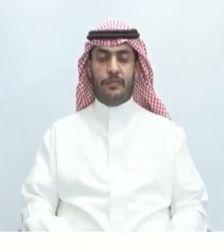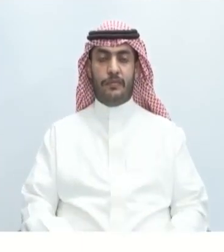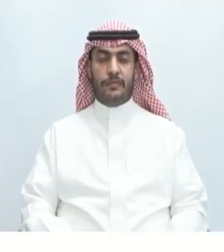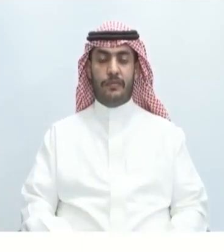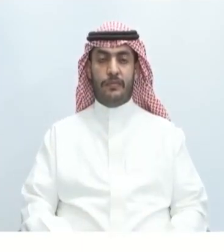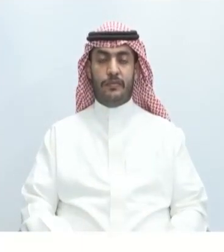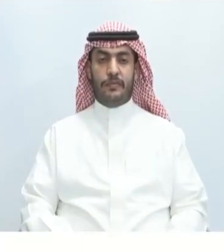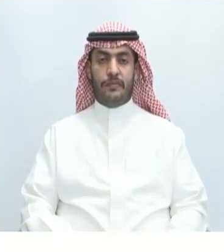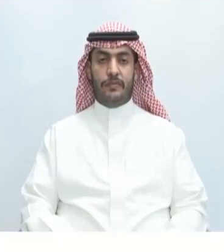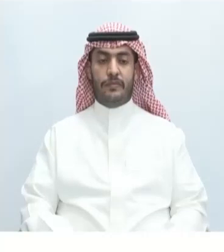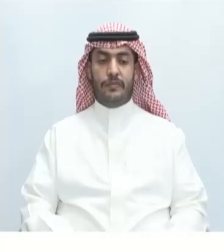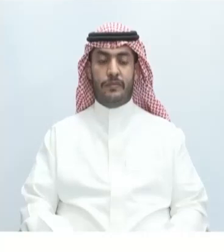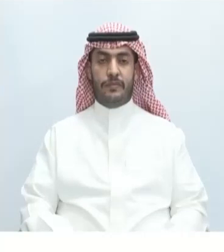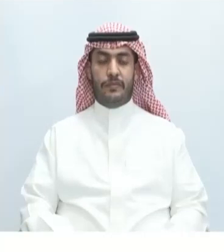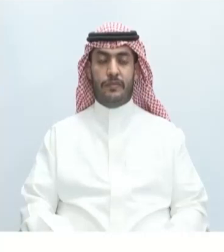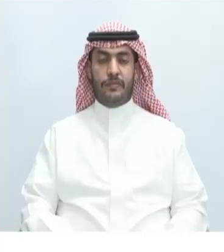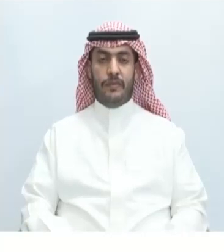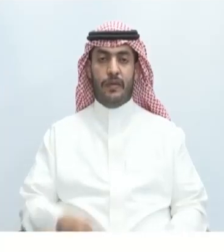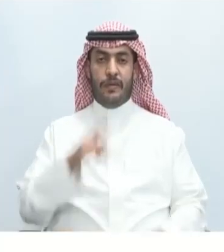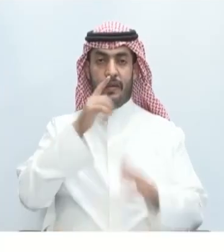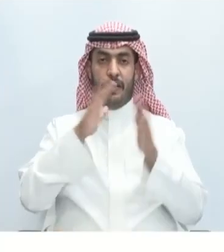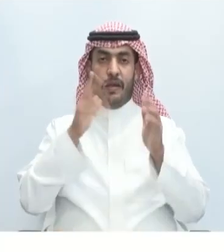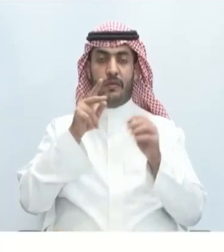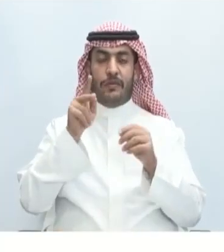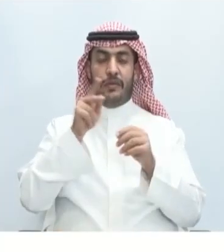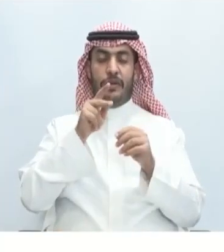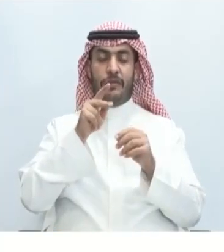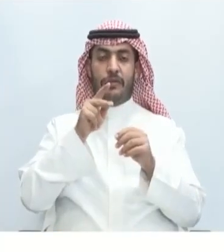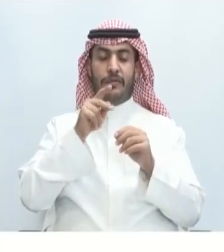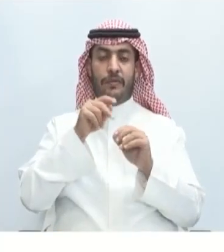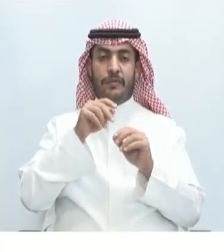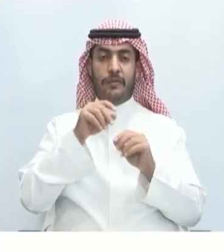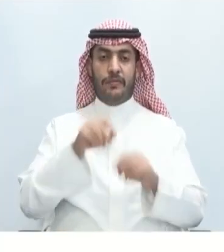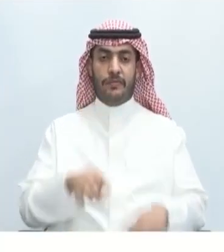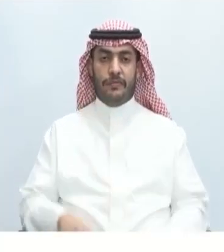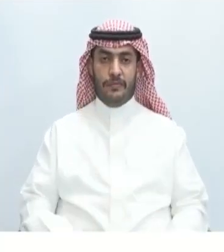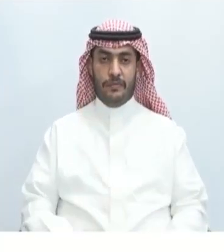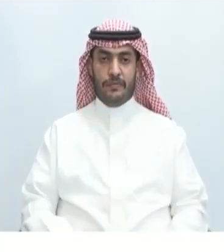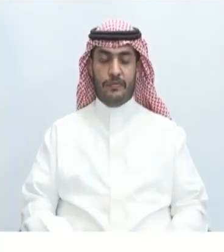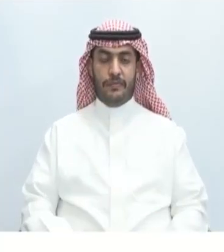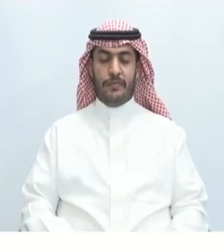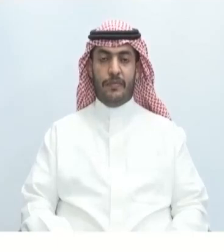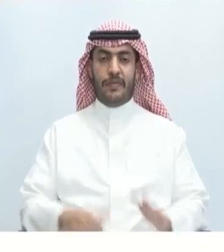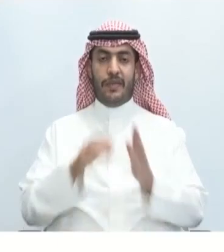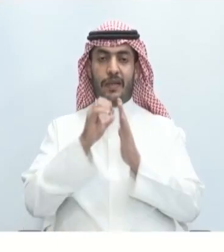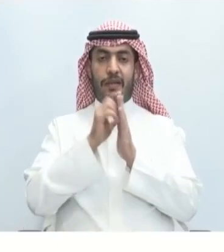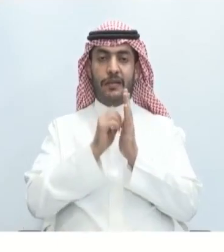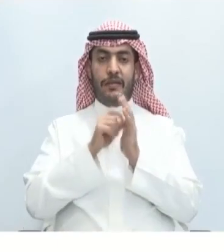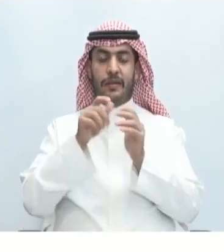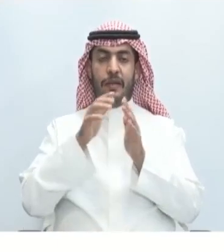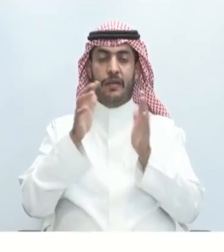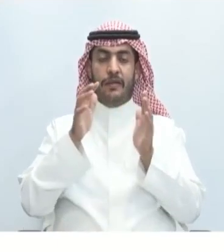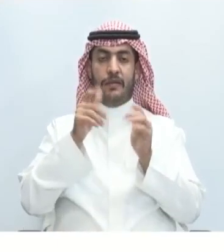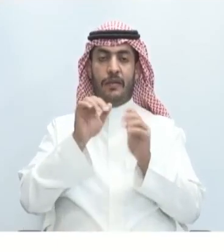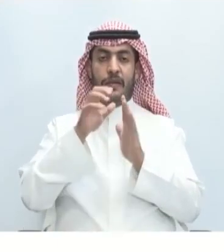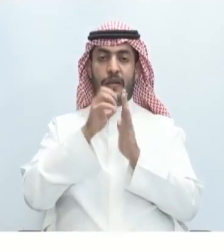بتحديدها لابد ان تكون اكبر او يساوي هذه الحجوزات لا يمكن ان تكون اكبر